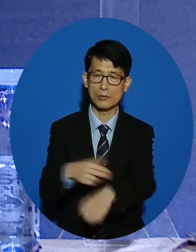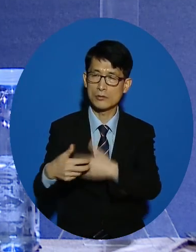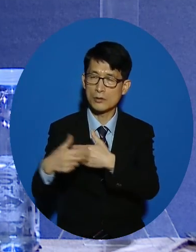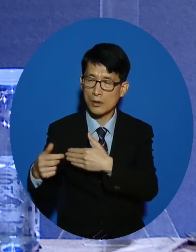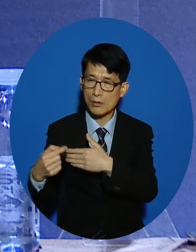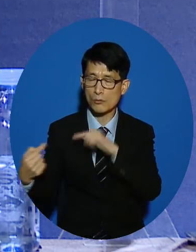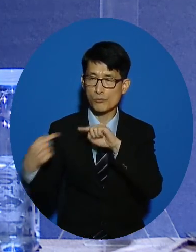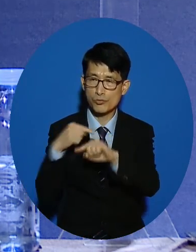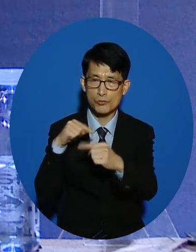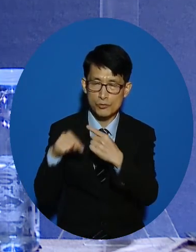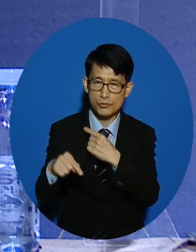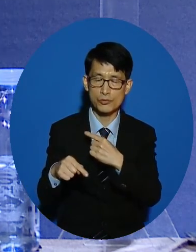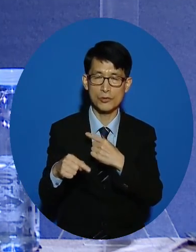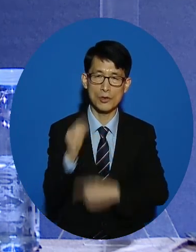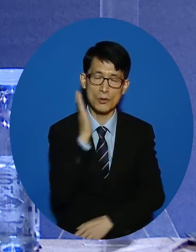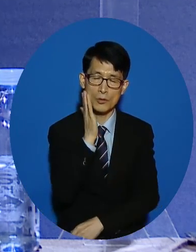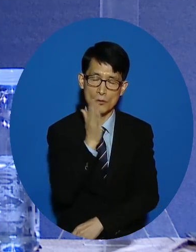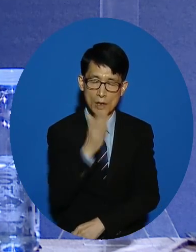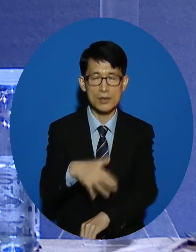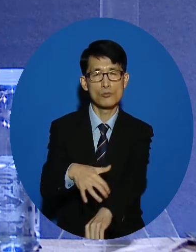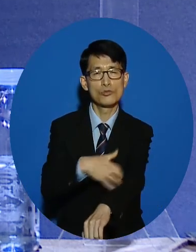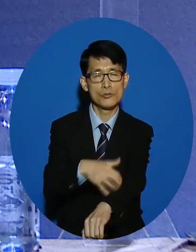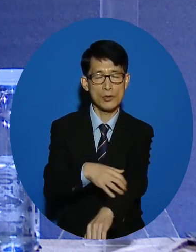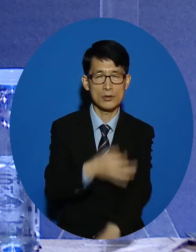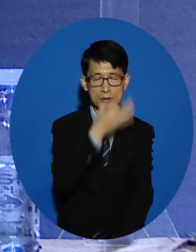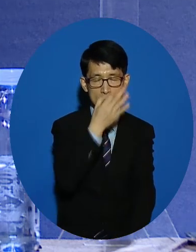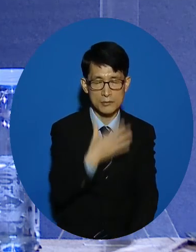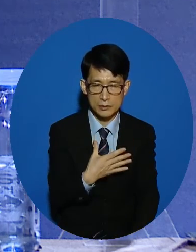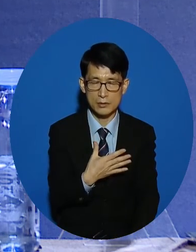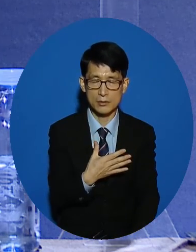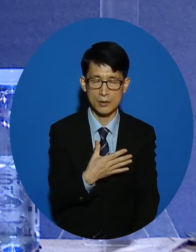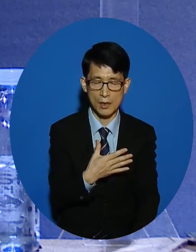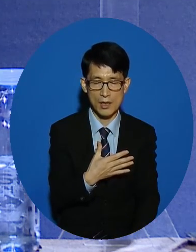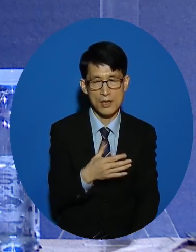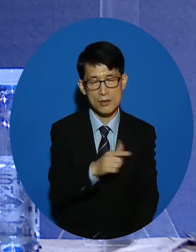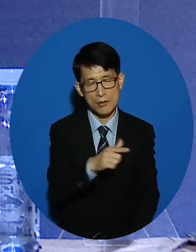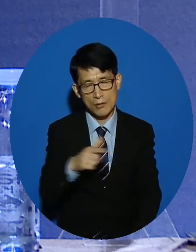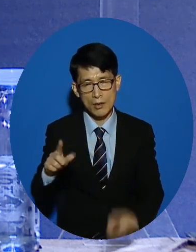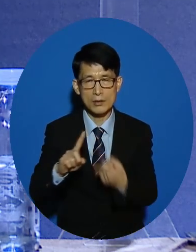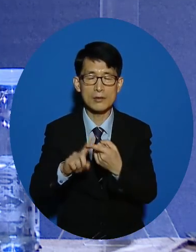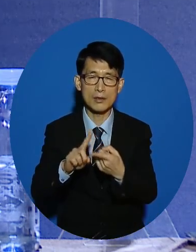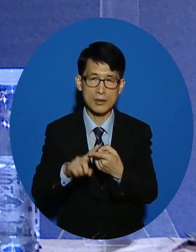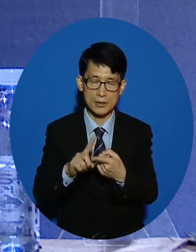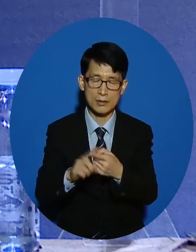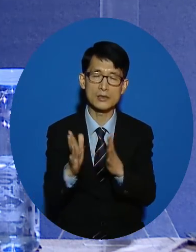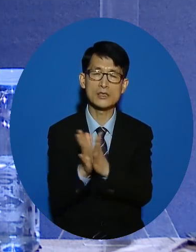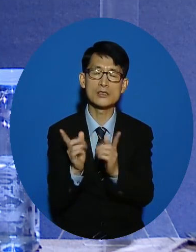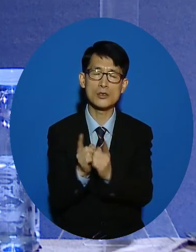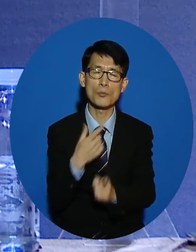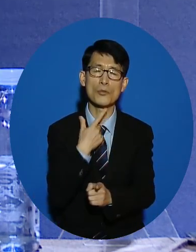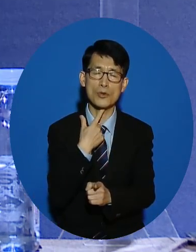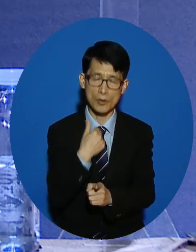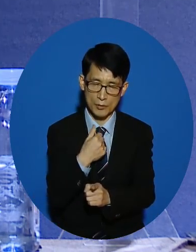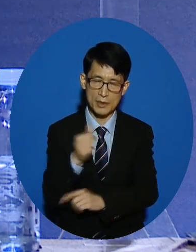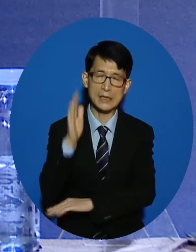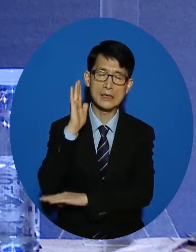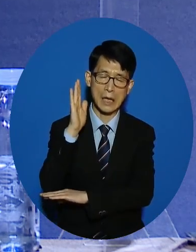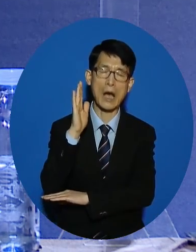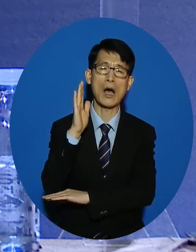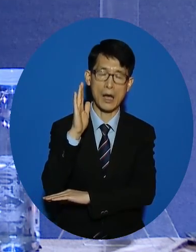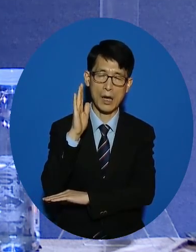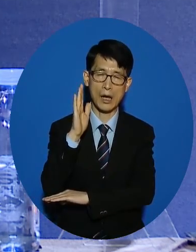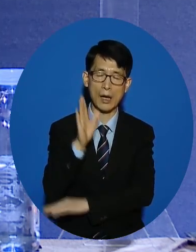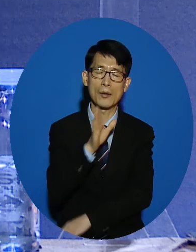속에서 청각 장애인이 겪는 어려움들, 시스템의 한계를 직접 경험하시고 또 말씀하신 거라 더